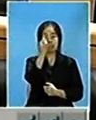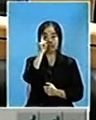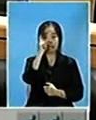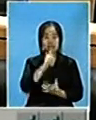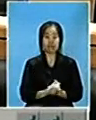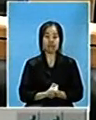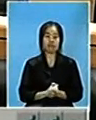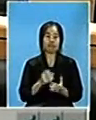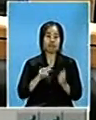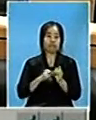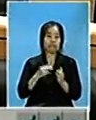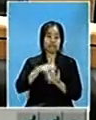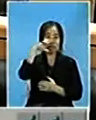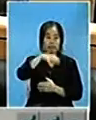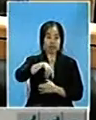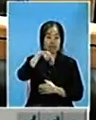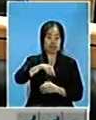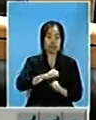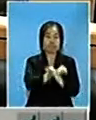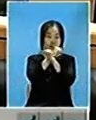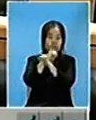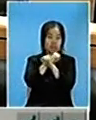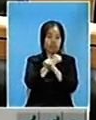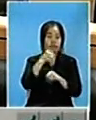แทนราษฎรและนักการเมืองไม่ถูกฟ้องครับ